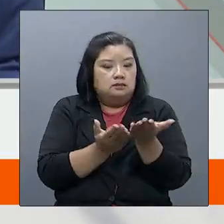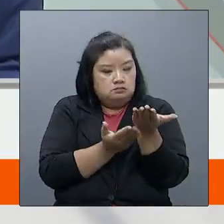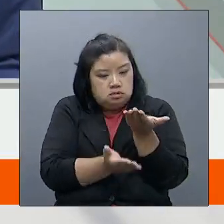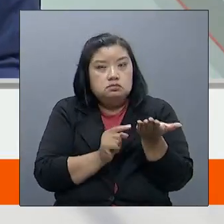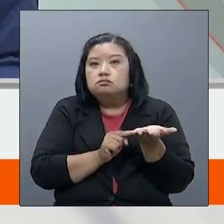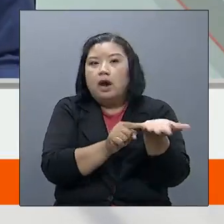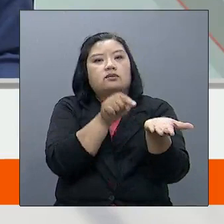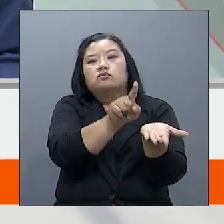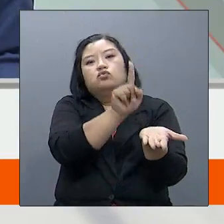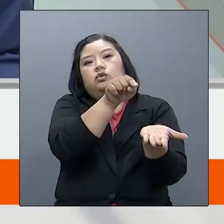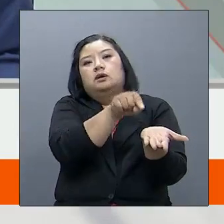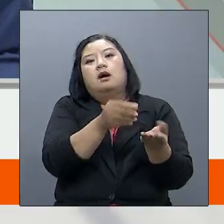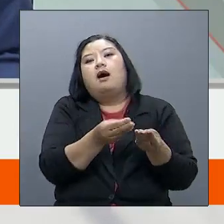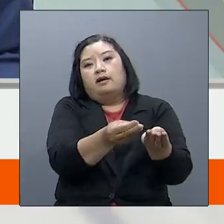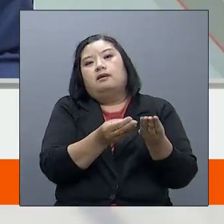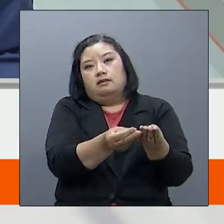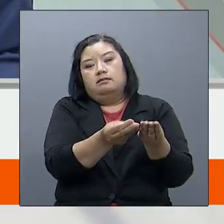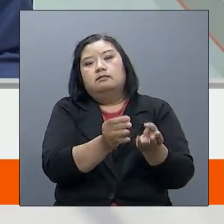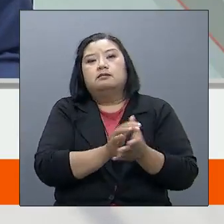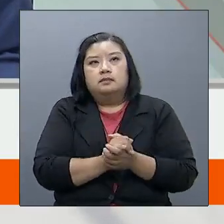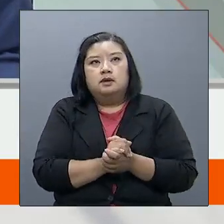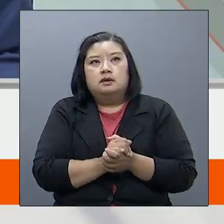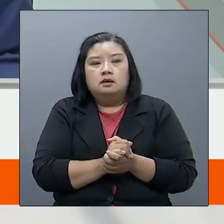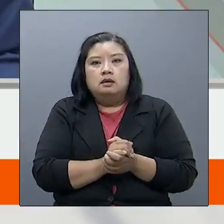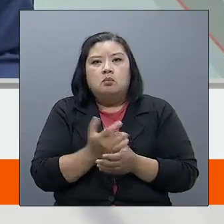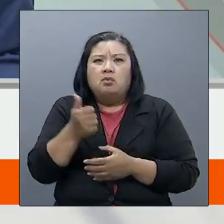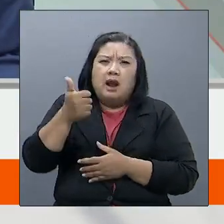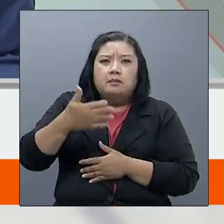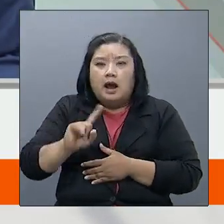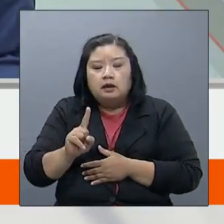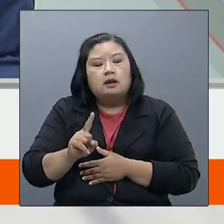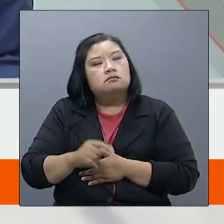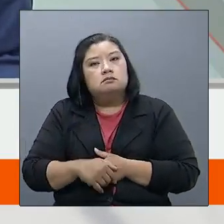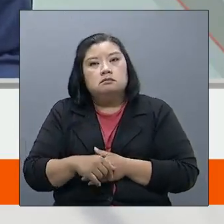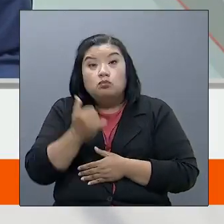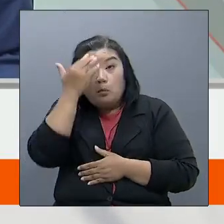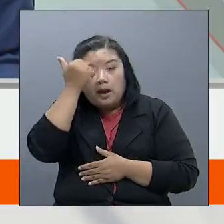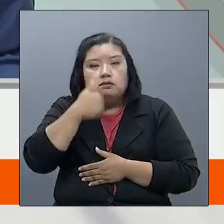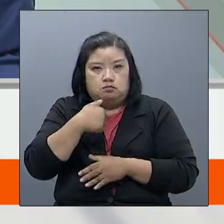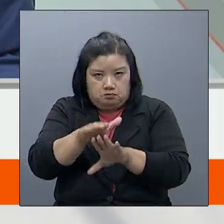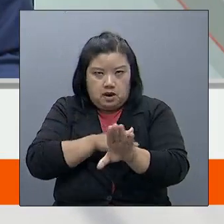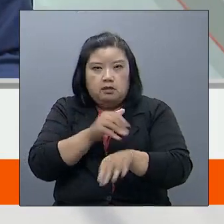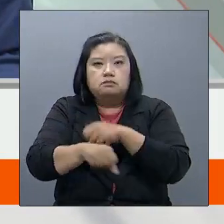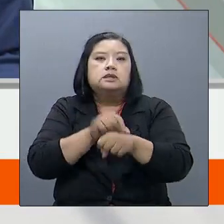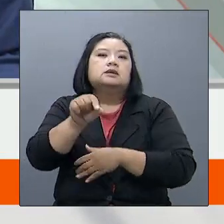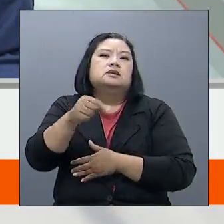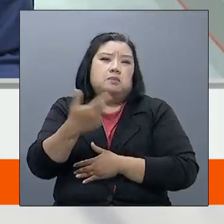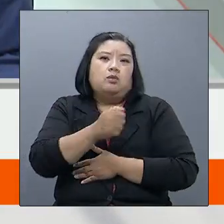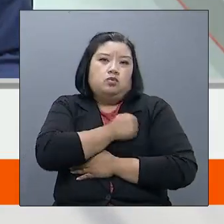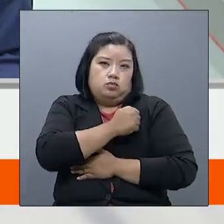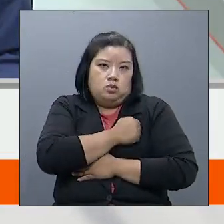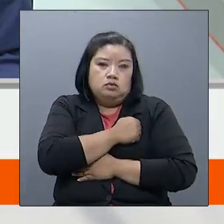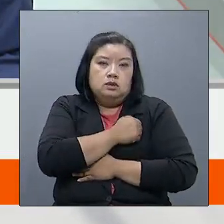ะครับจะได้หรือไม่ได้เราทนมาตั้ง20กว่าปีแล้วแล้วถ้าสิ่งที่คุณวิโร